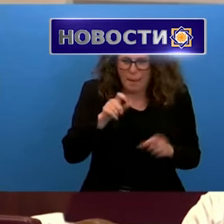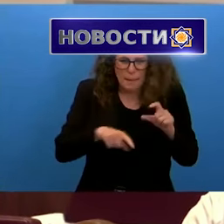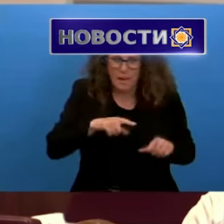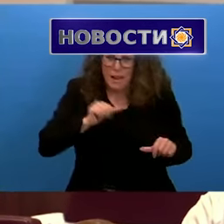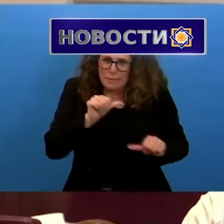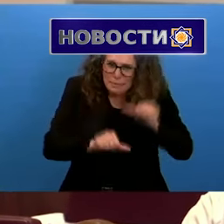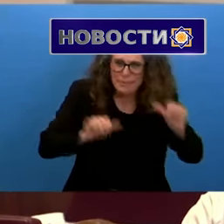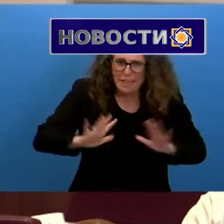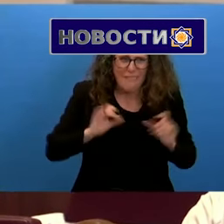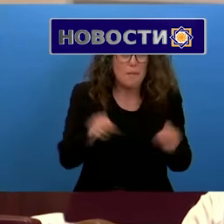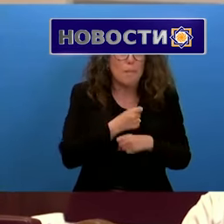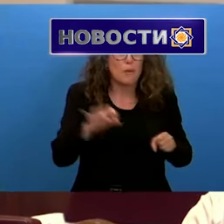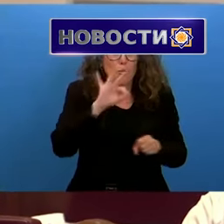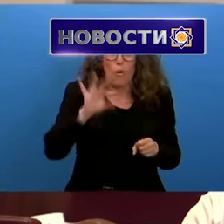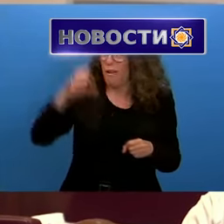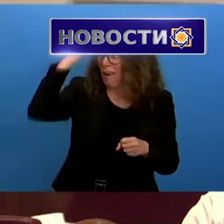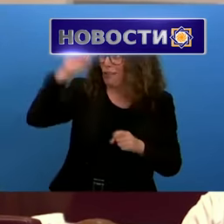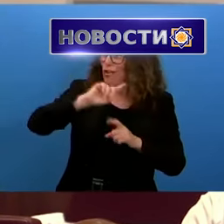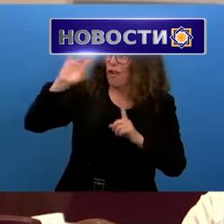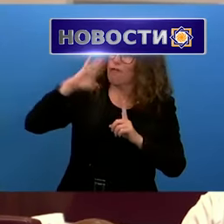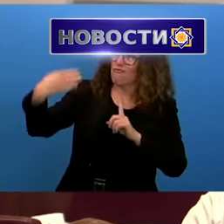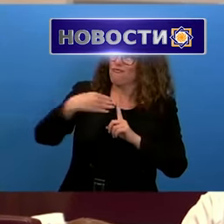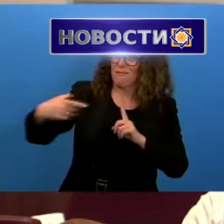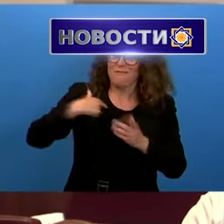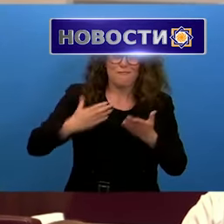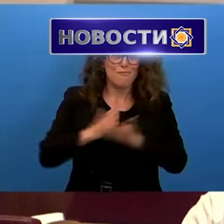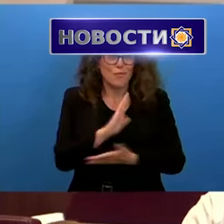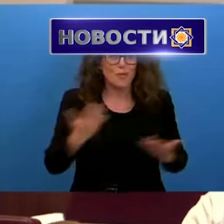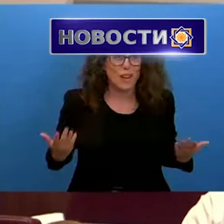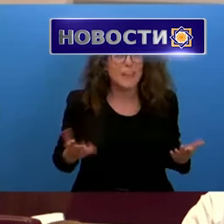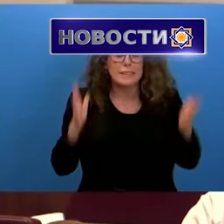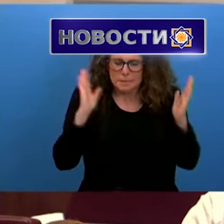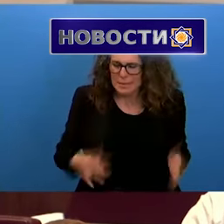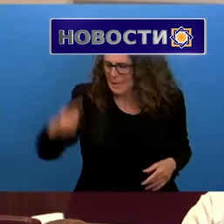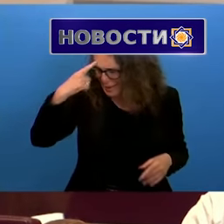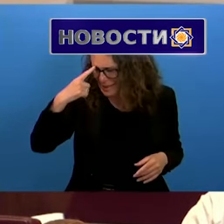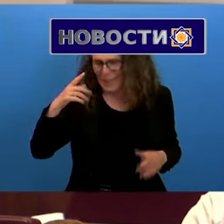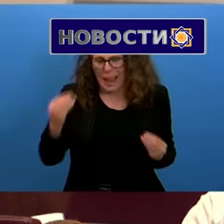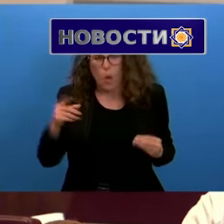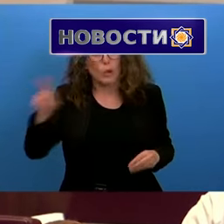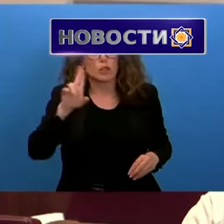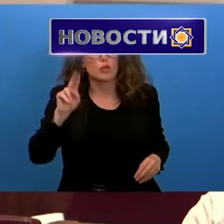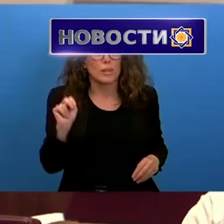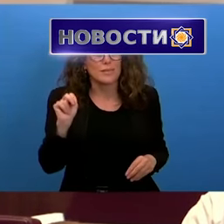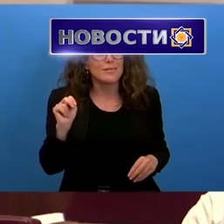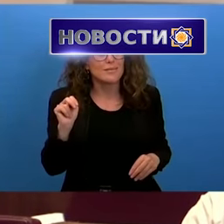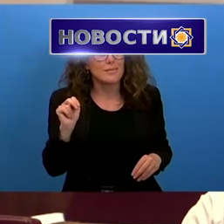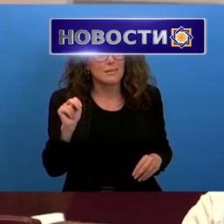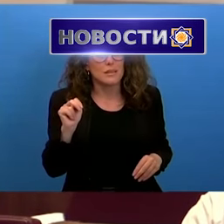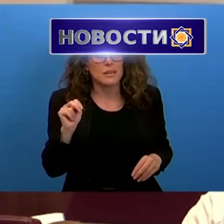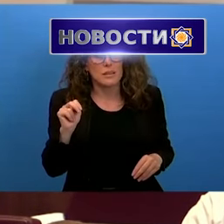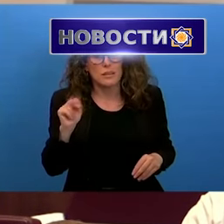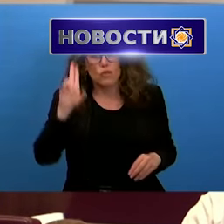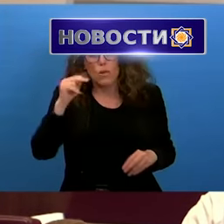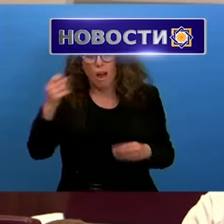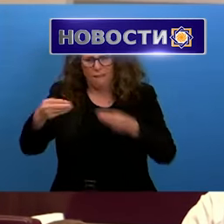9, статья 26 Декларация прав коренных народов и соблюдение Международной организации труда в соответствии с Конвенцией